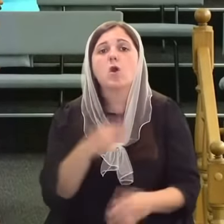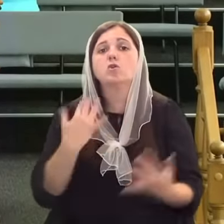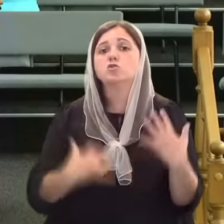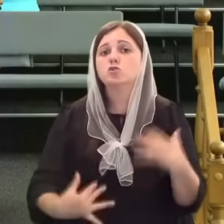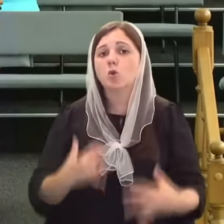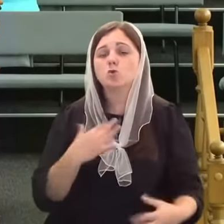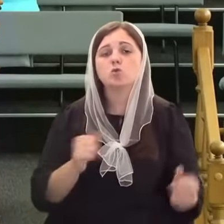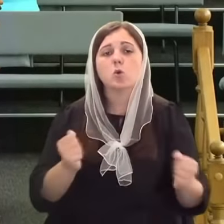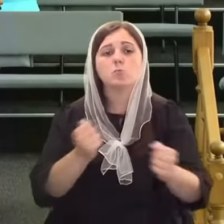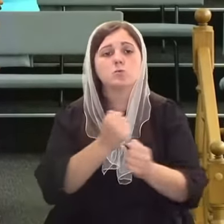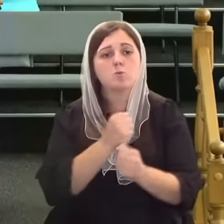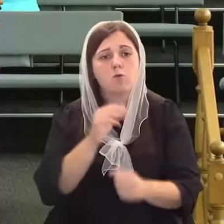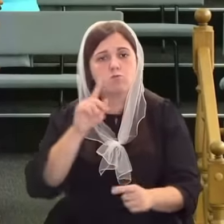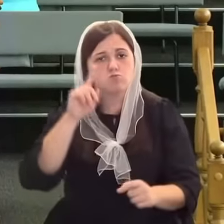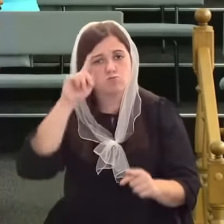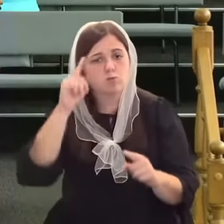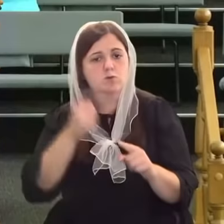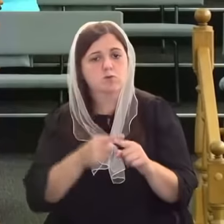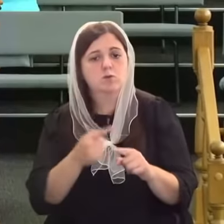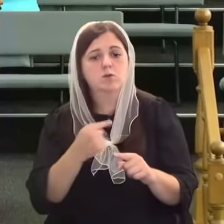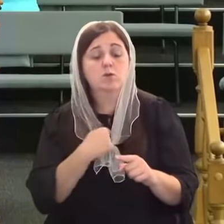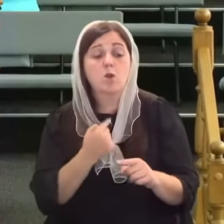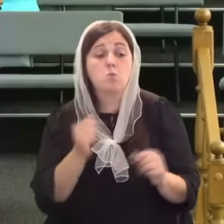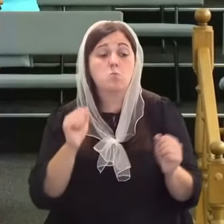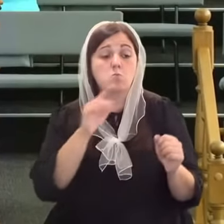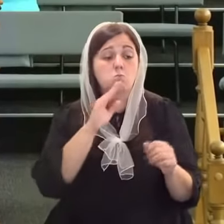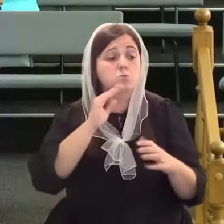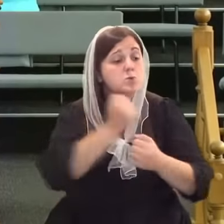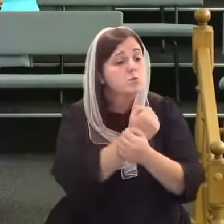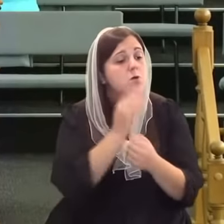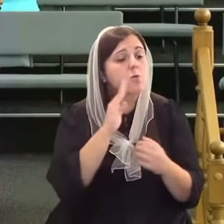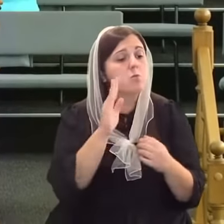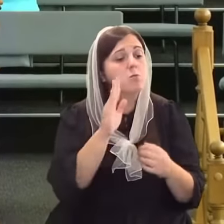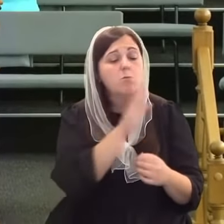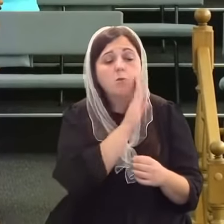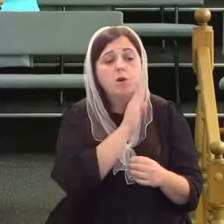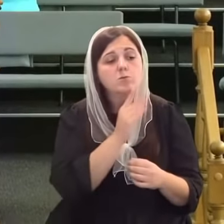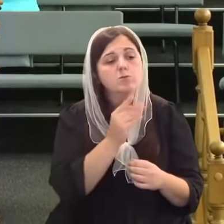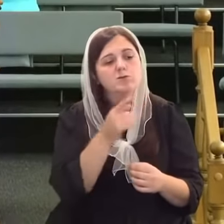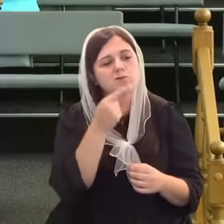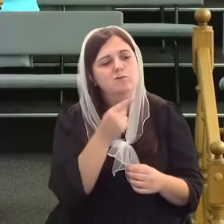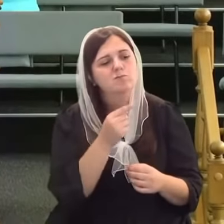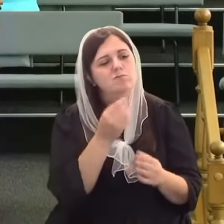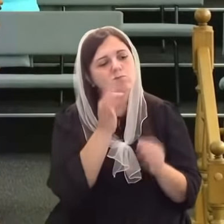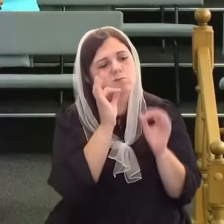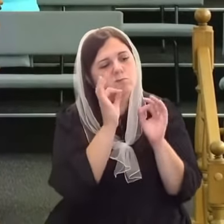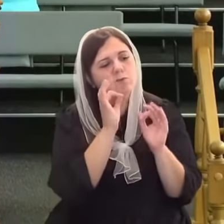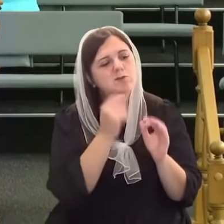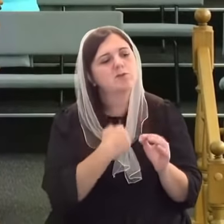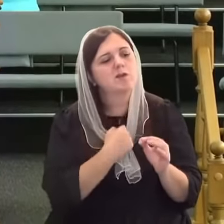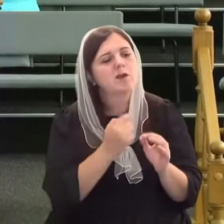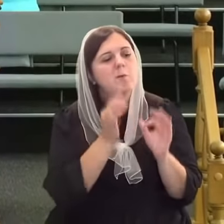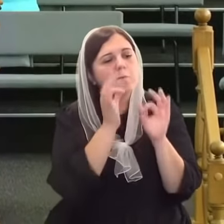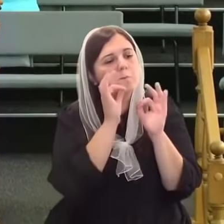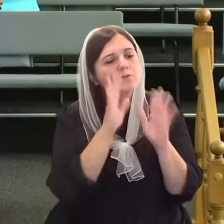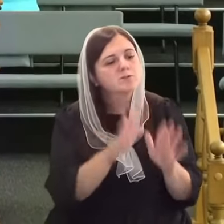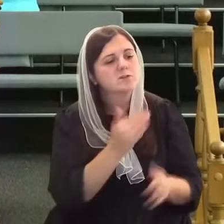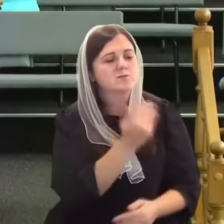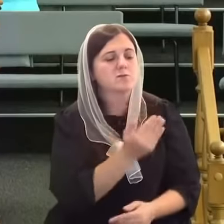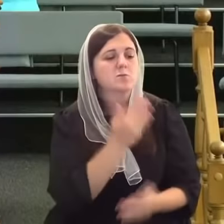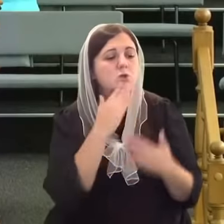обнимал свою маму и говорил, мам, все в порядке. Я давно просил тебя. Я люблю